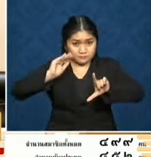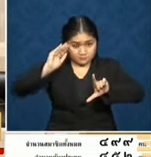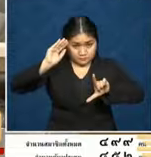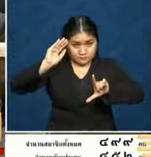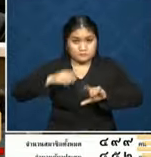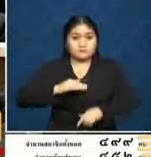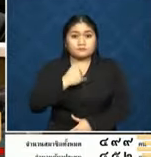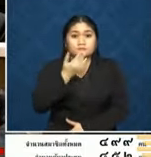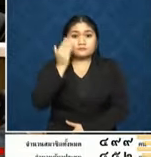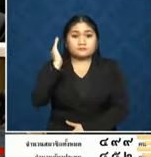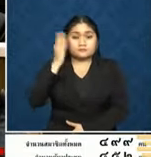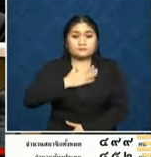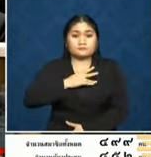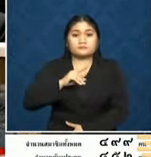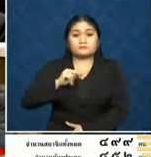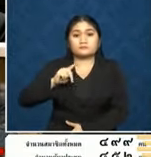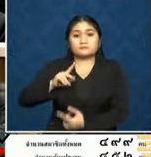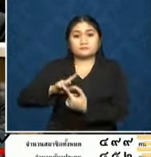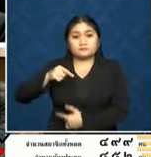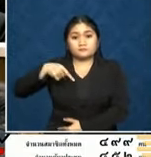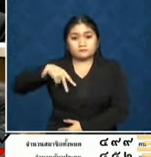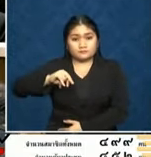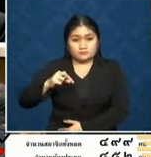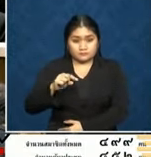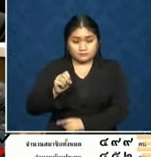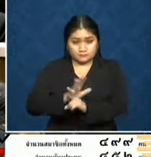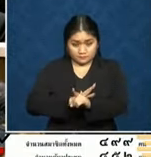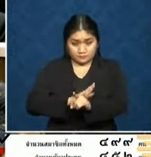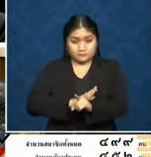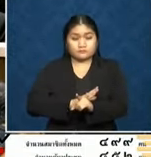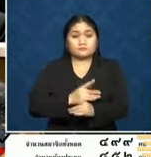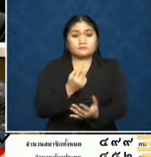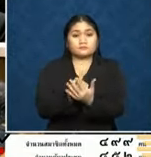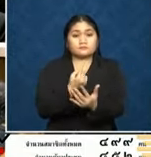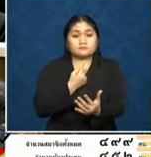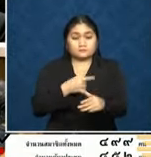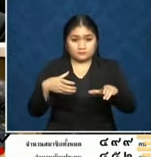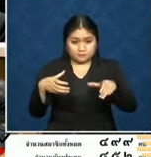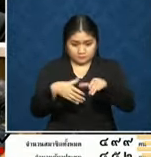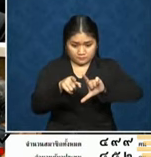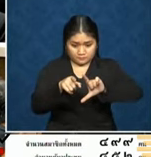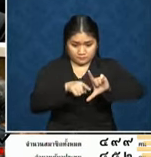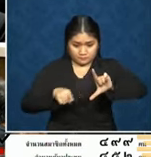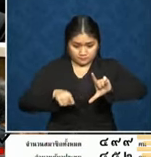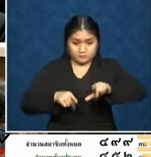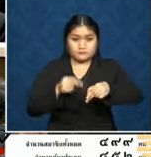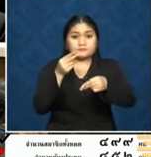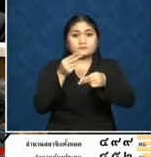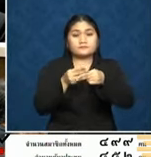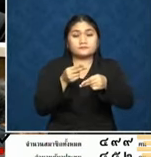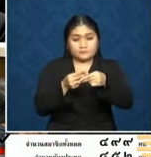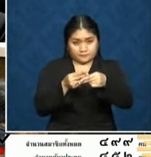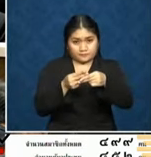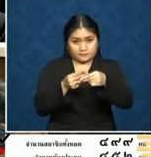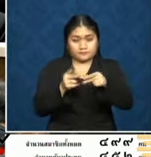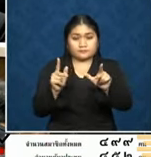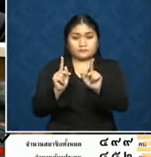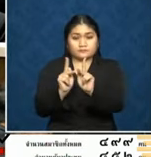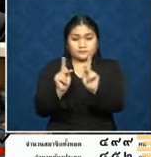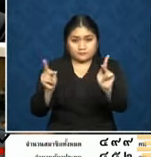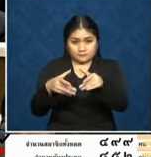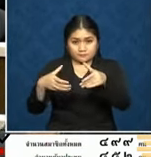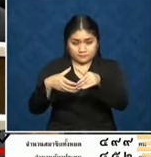เรียนท่านประธานที่เคารพผมณัฐพงษ์พิพัฒน์ชัยศิริผู้แทนราษฎรพรรคก้าวไกลนะครับขออนุญาตนำเสนอรายชื่อคณะกรรมการวิสามัญนะครับสั